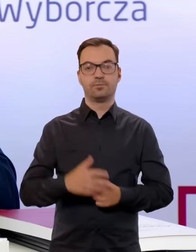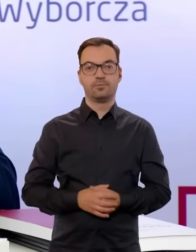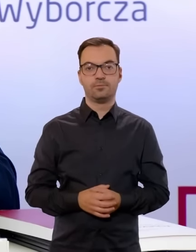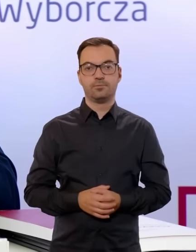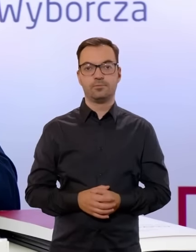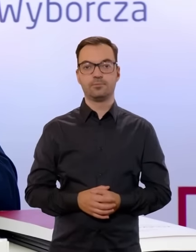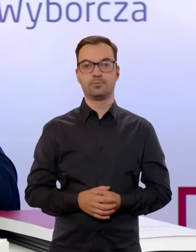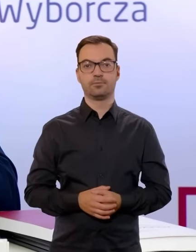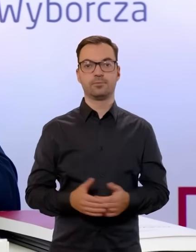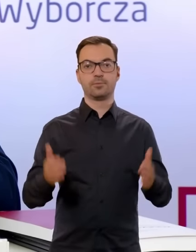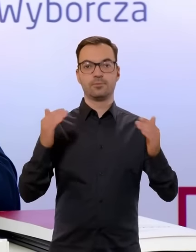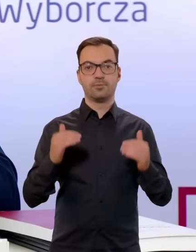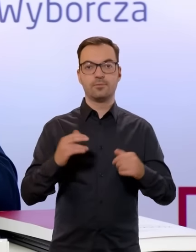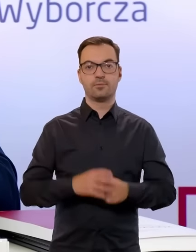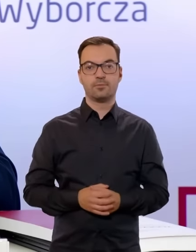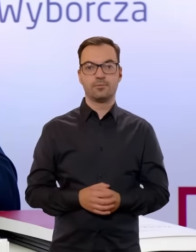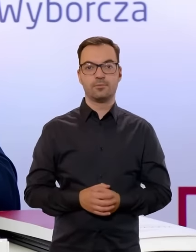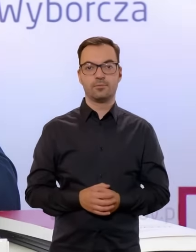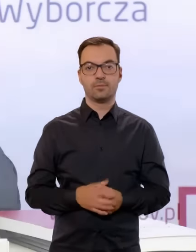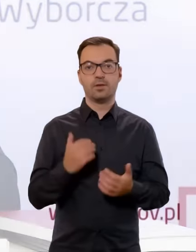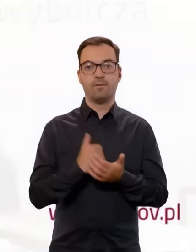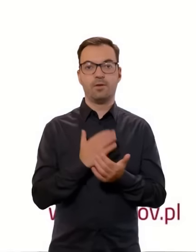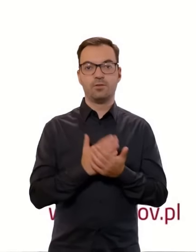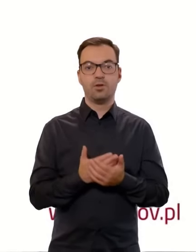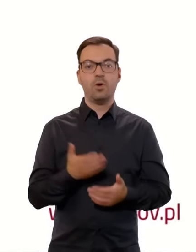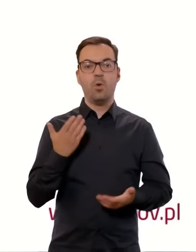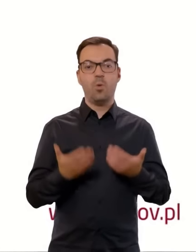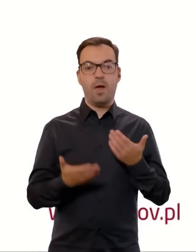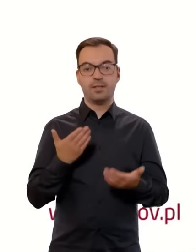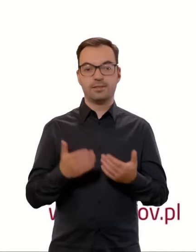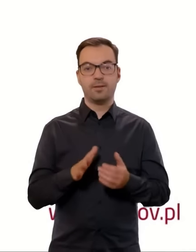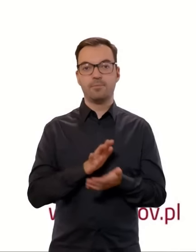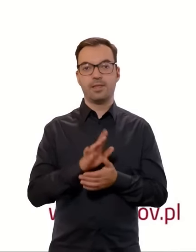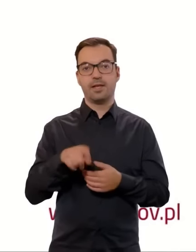15,83. Drugie miejsce województwo lubelskie